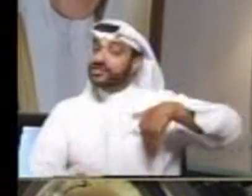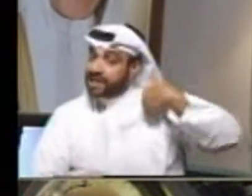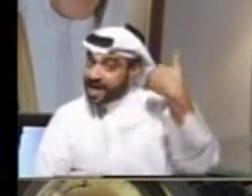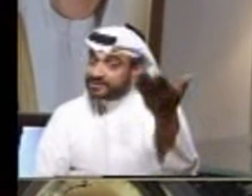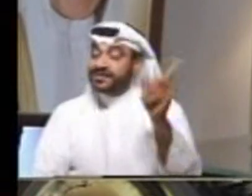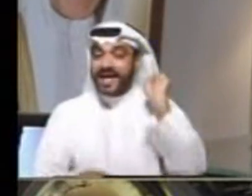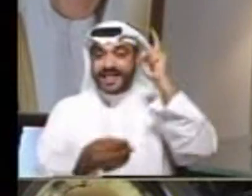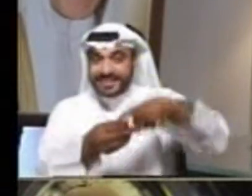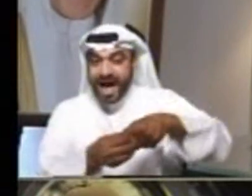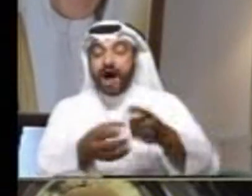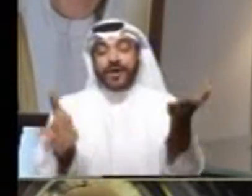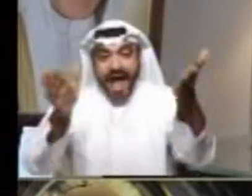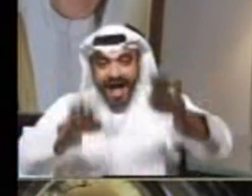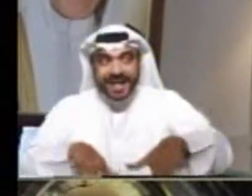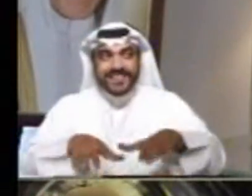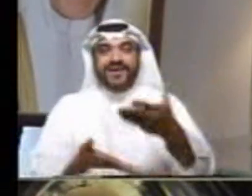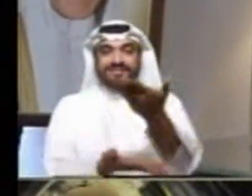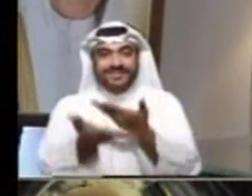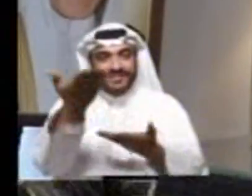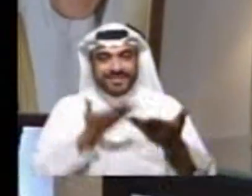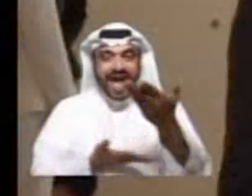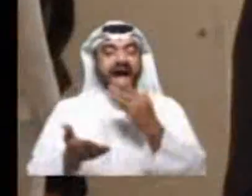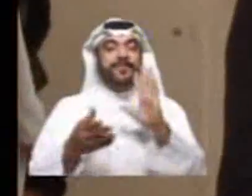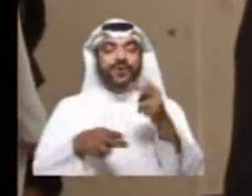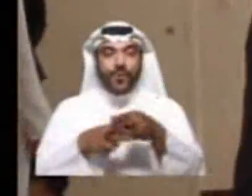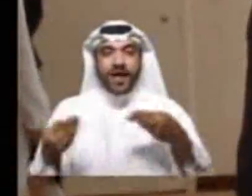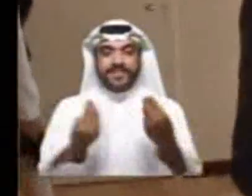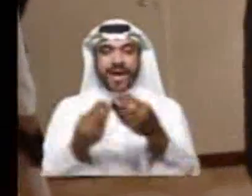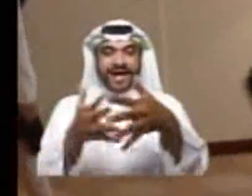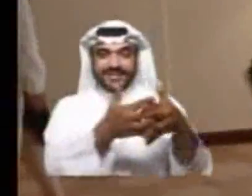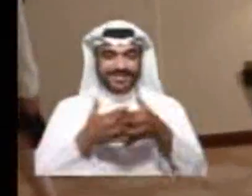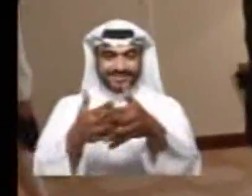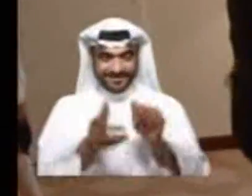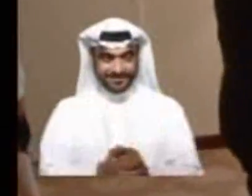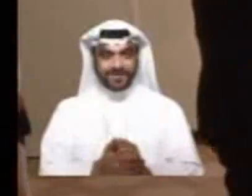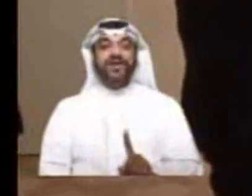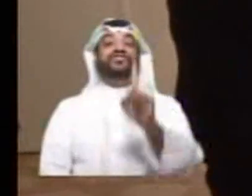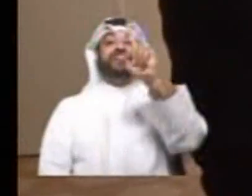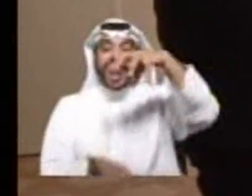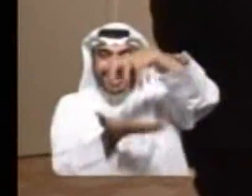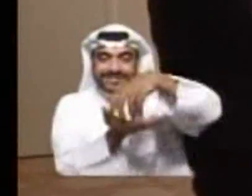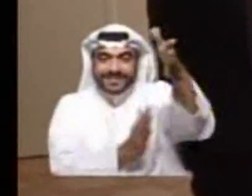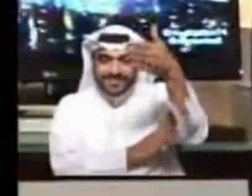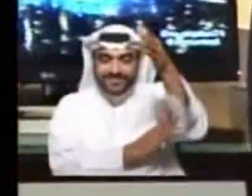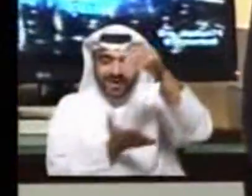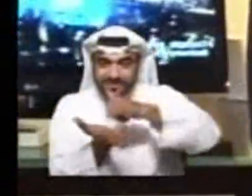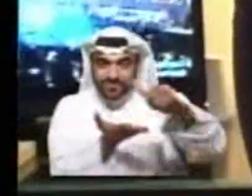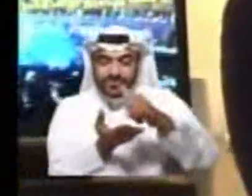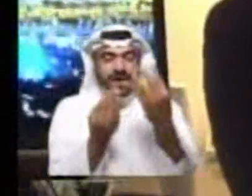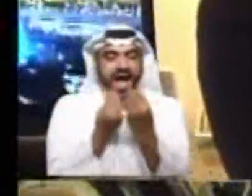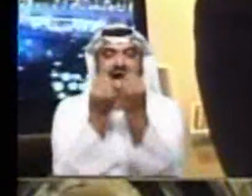من التعاون بيننا وبين العاملين في القنصلية الكويتية. وسوف تقدم القنصلية الكويتية في نيويورك